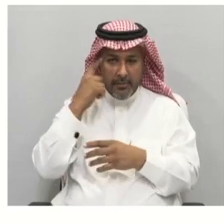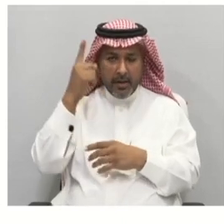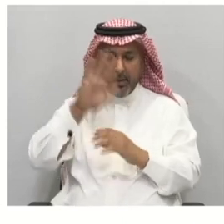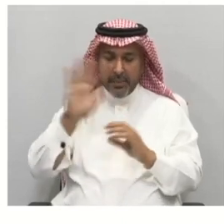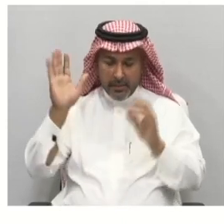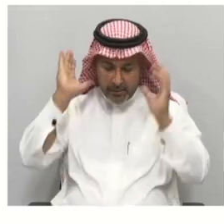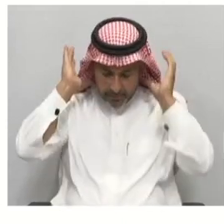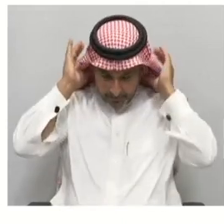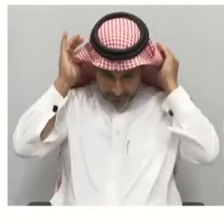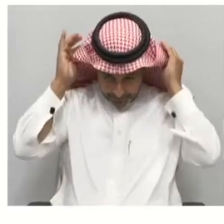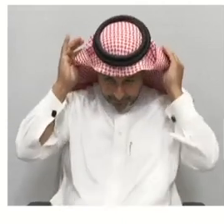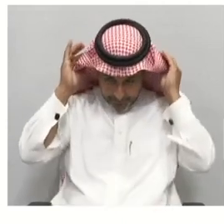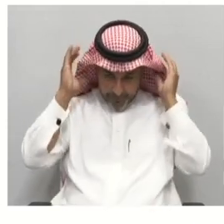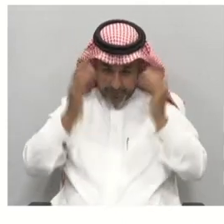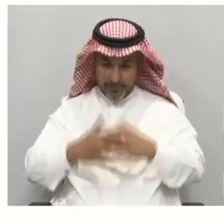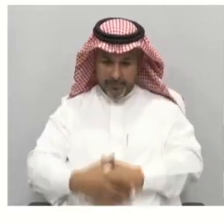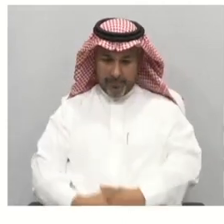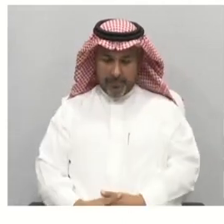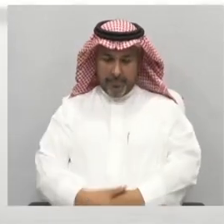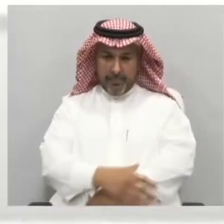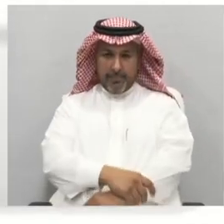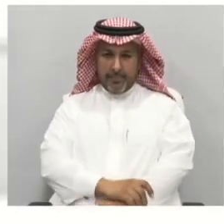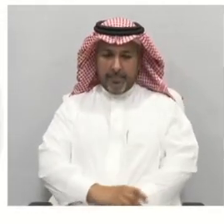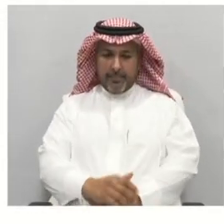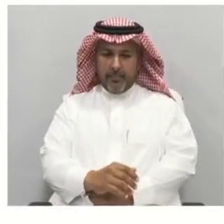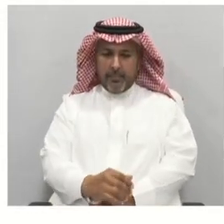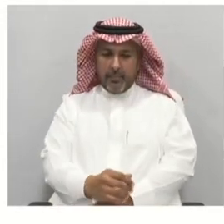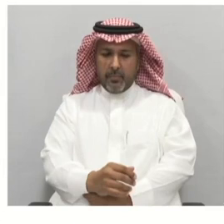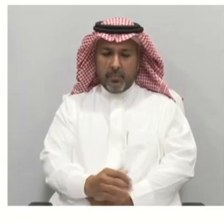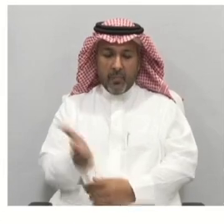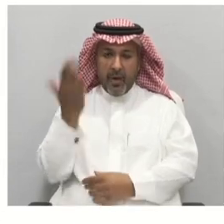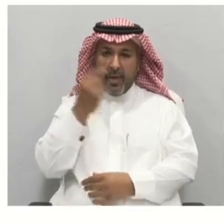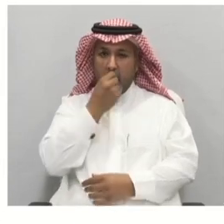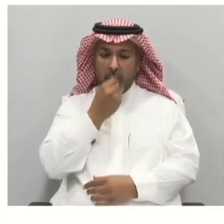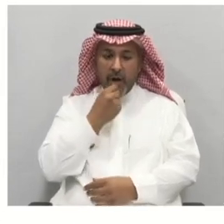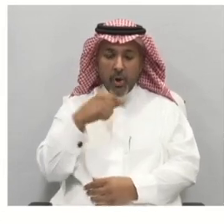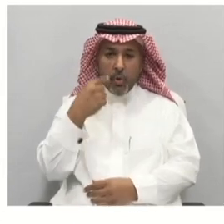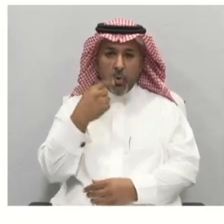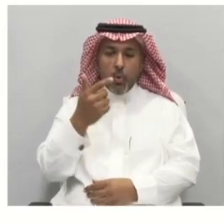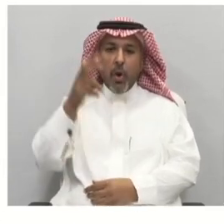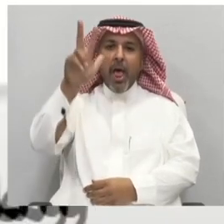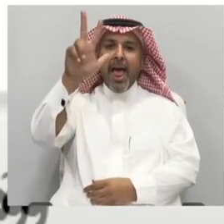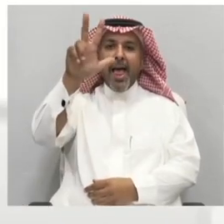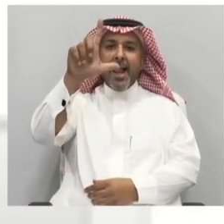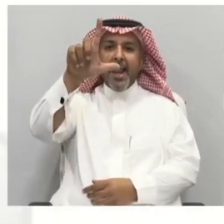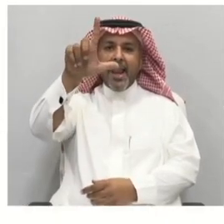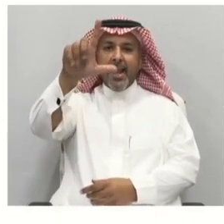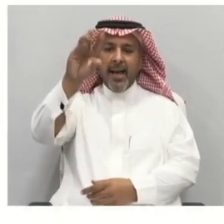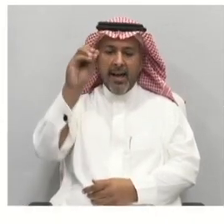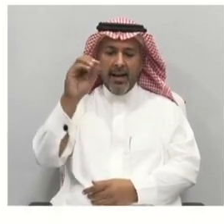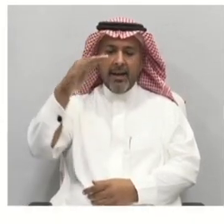يجري حادث الا بمشيئته سبحانه وتعالى وذكرنا ادله على ذلك كما هي امامكم على